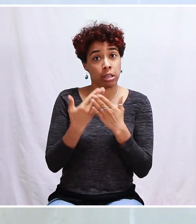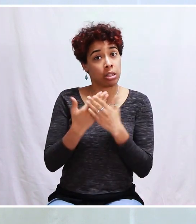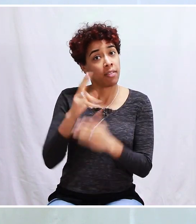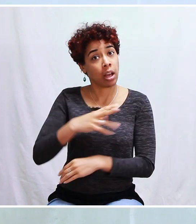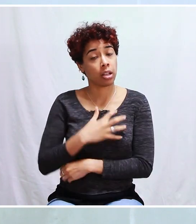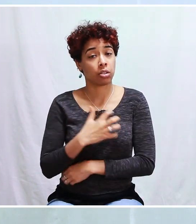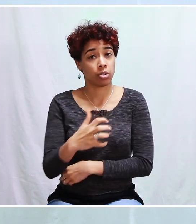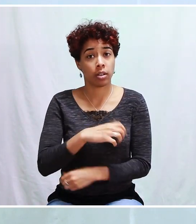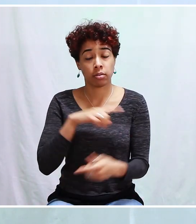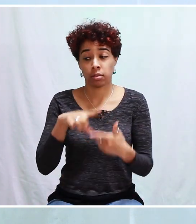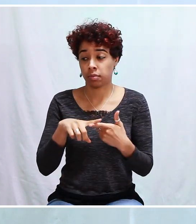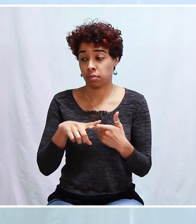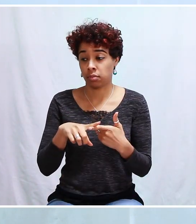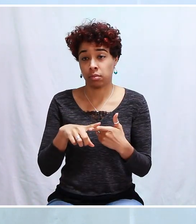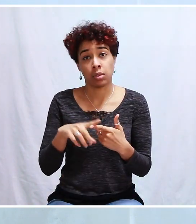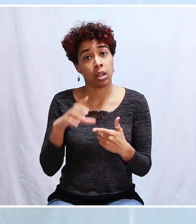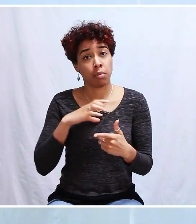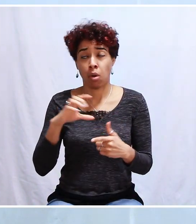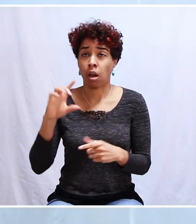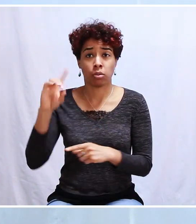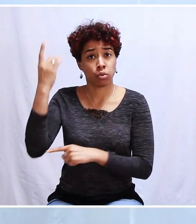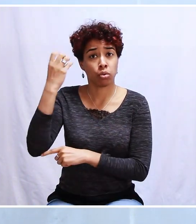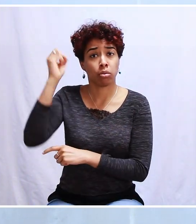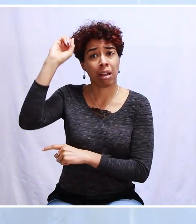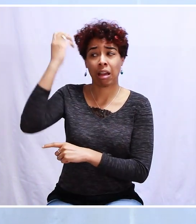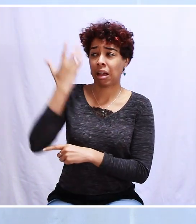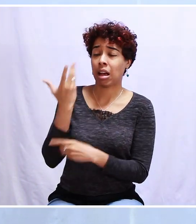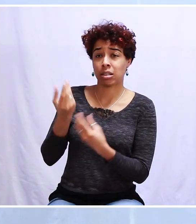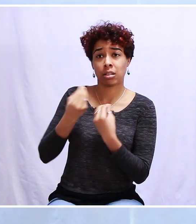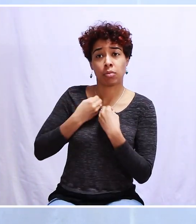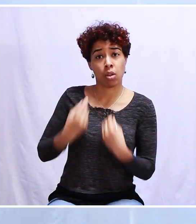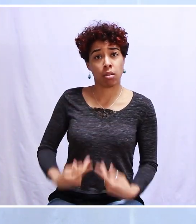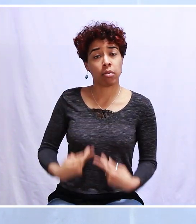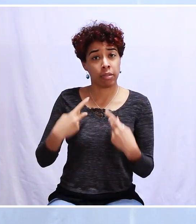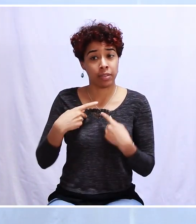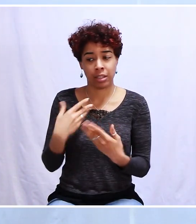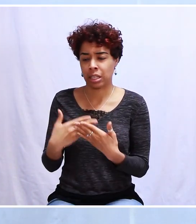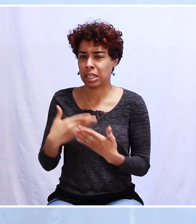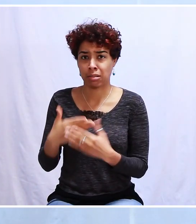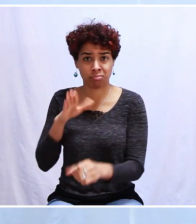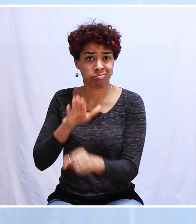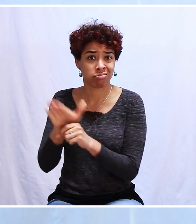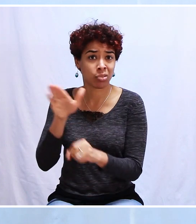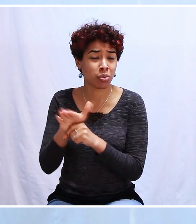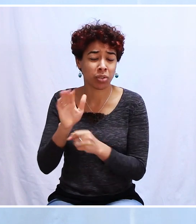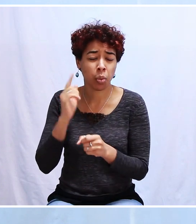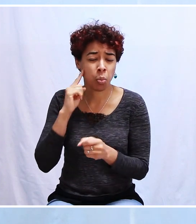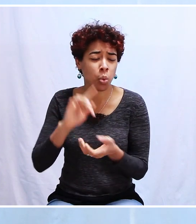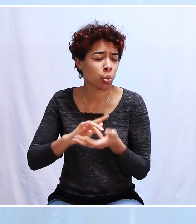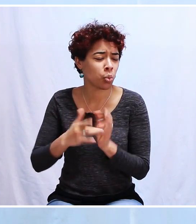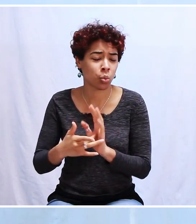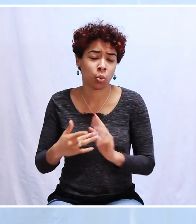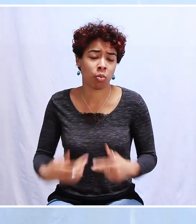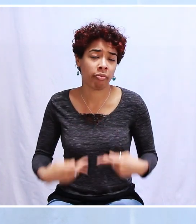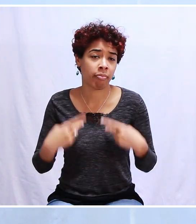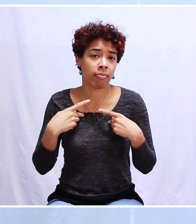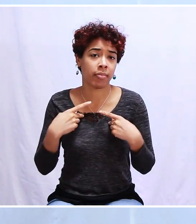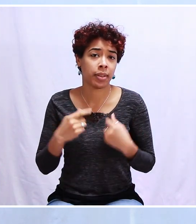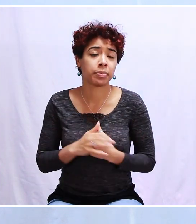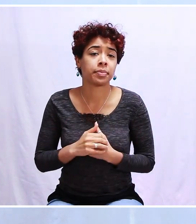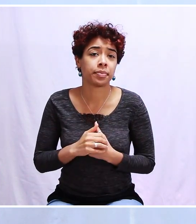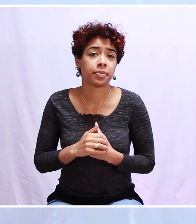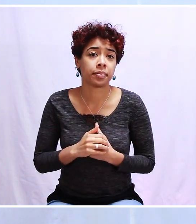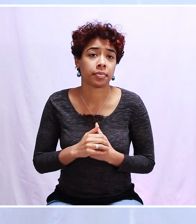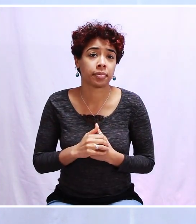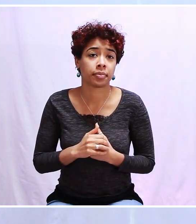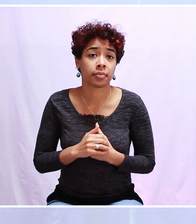prospérité. Et deuxièmement, j'ai la grâce de Dieu sur ma vie. Et cette grâce-là, elle est suffisante dans tous les domaines de ma vie.